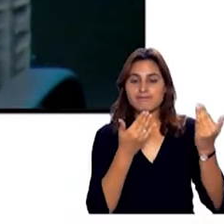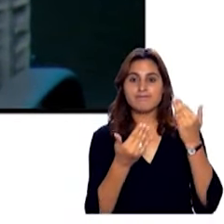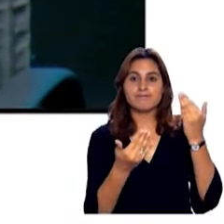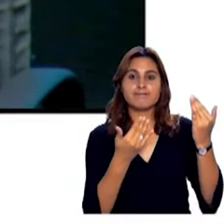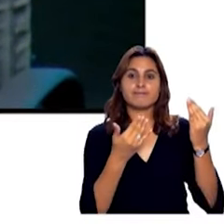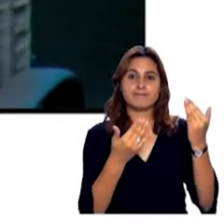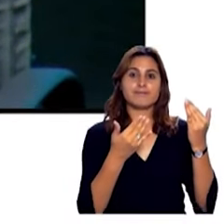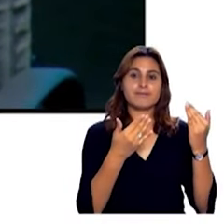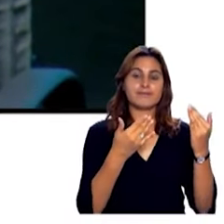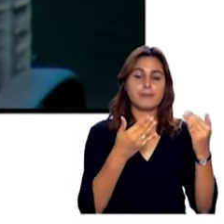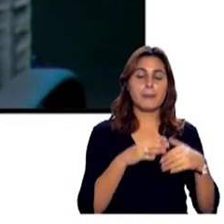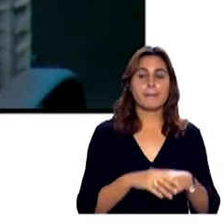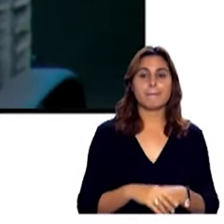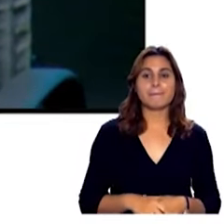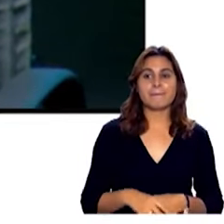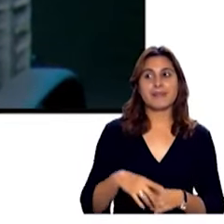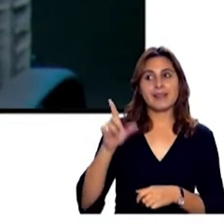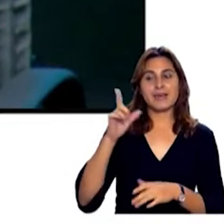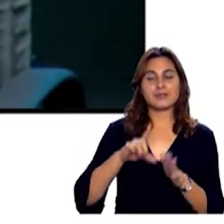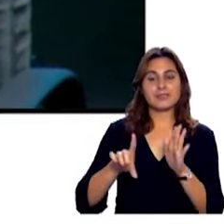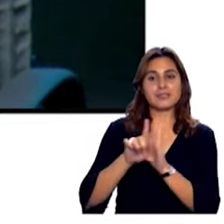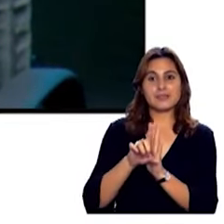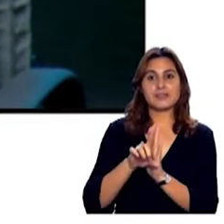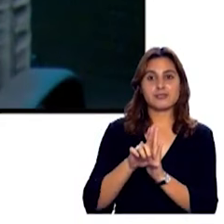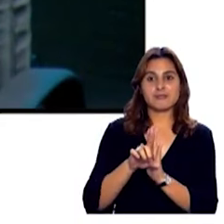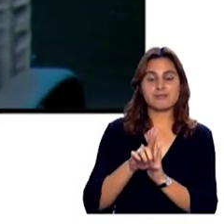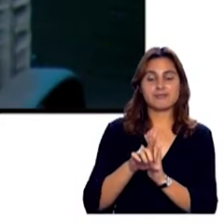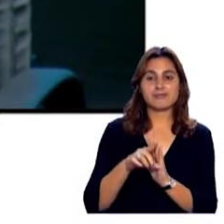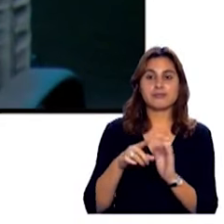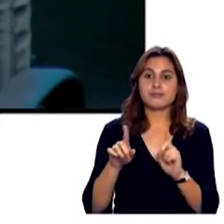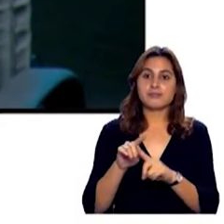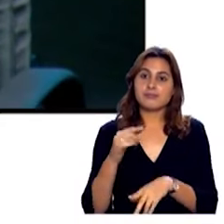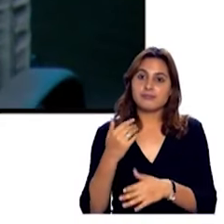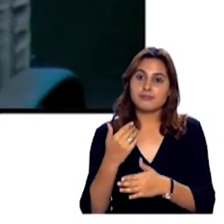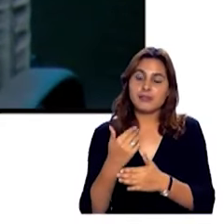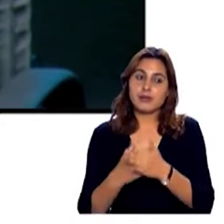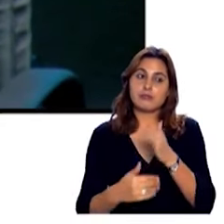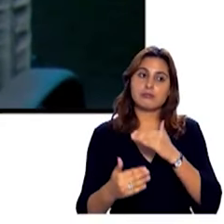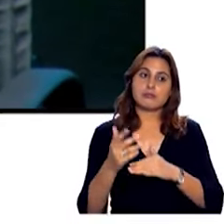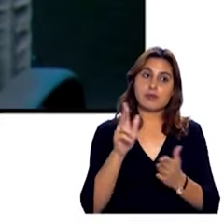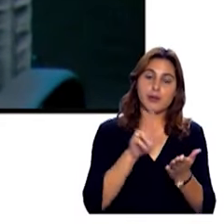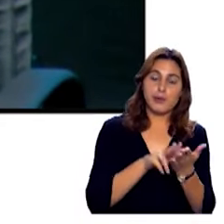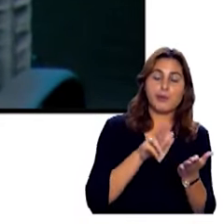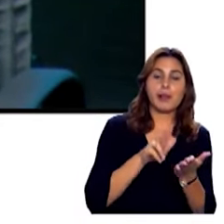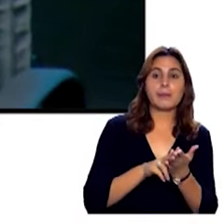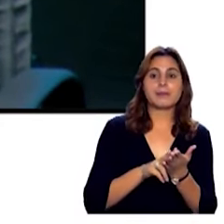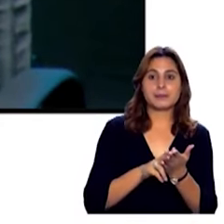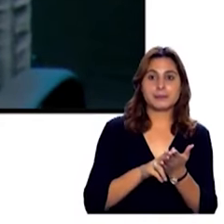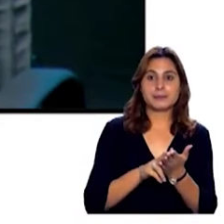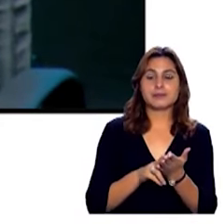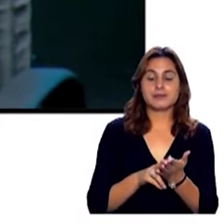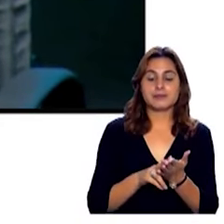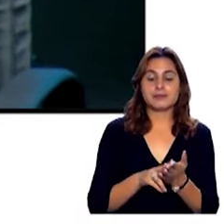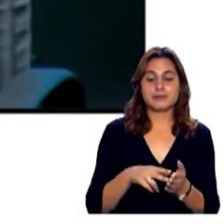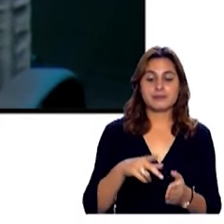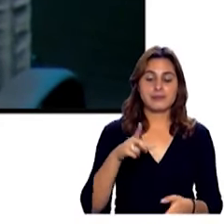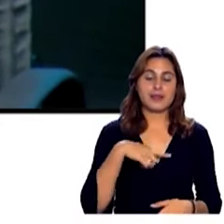Du pouvoir réglementaire à l'égard Du pouvoir judiciaire ET donc depuis